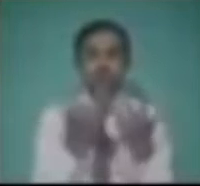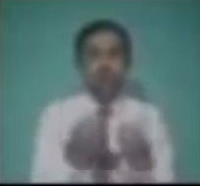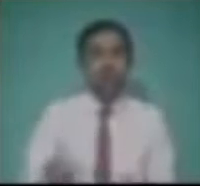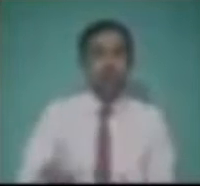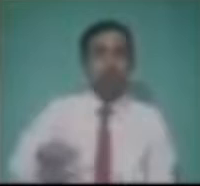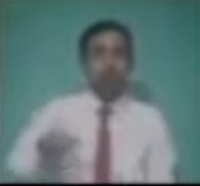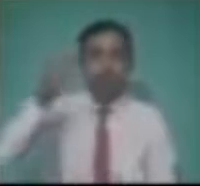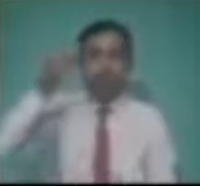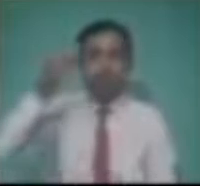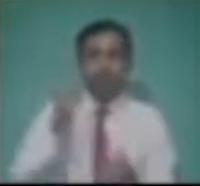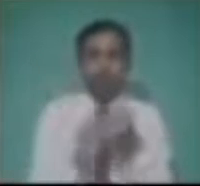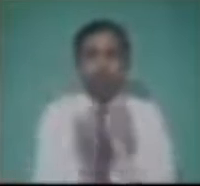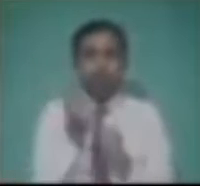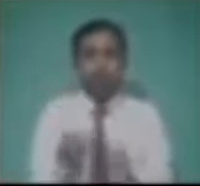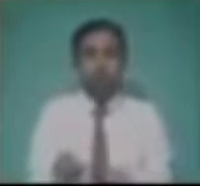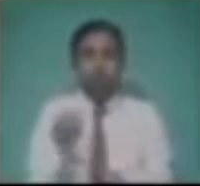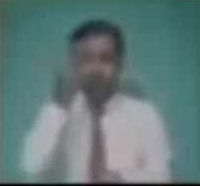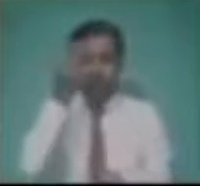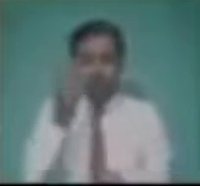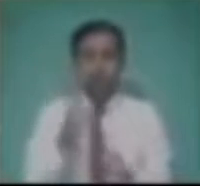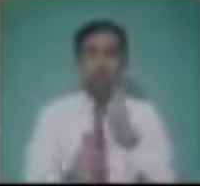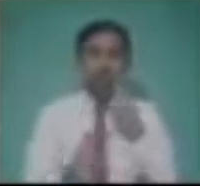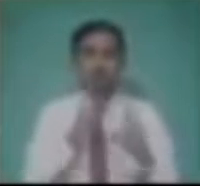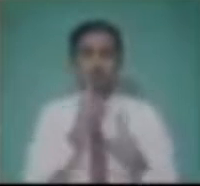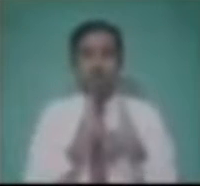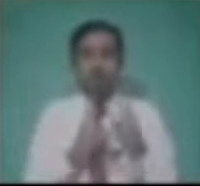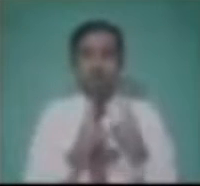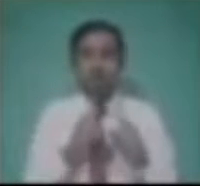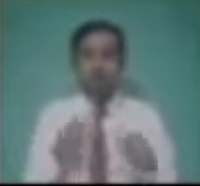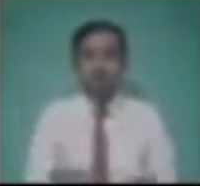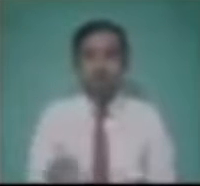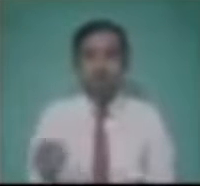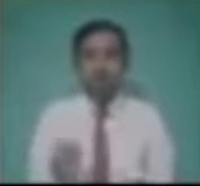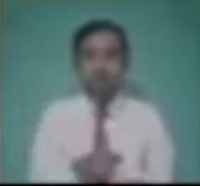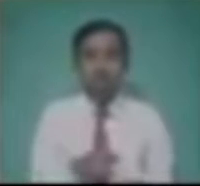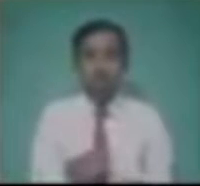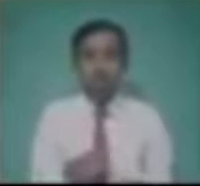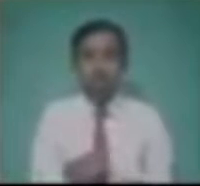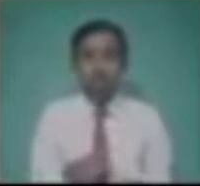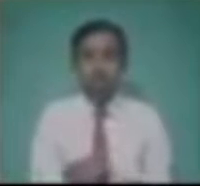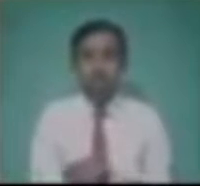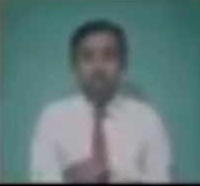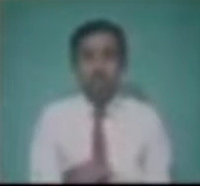වැඩි වුණා. සමෘද්ධි වැඩියෙන් දීලා අපි පම්පෝරි ගැහුවා. අද වෙනකොටත් මේ රටේ ඉන්නවා